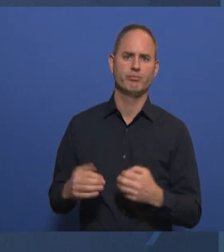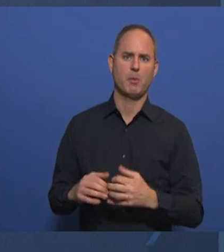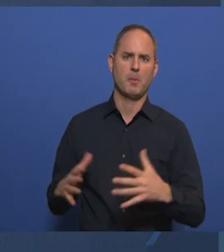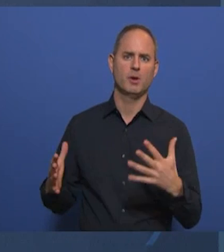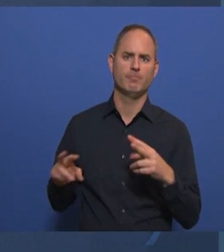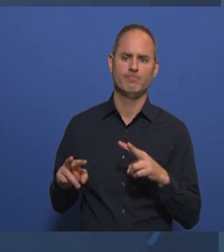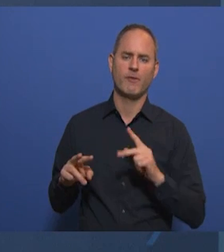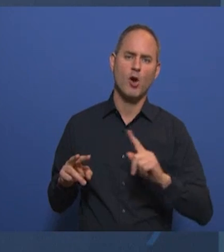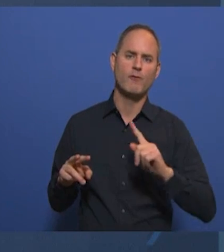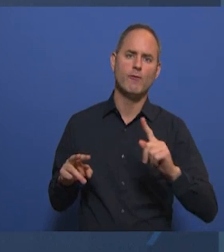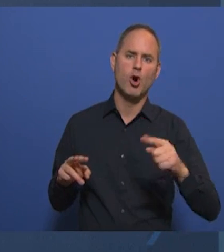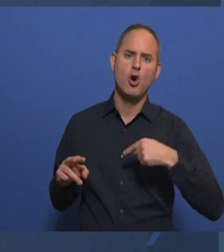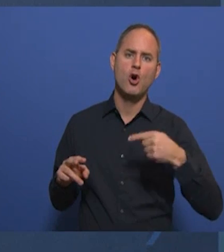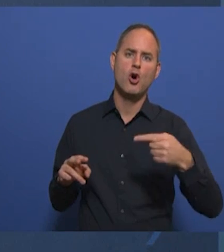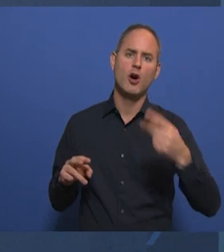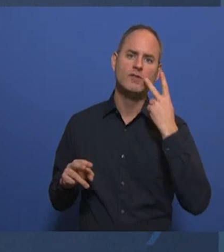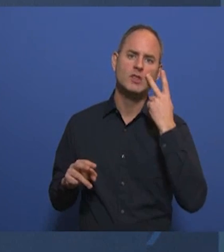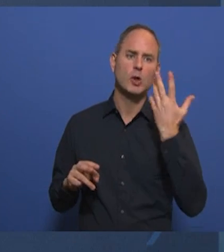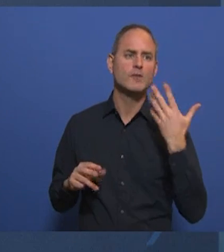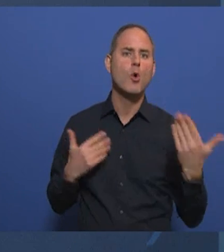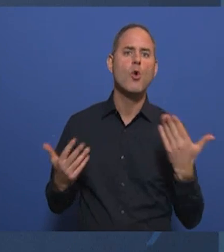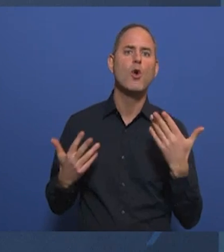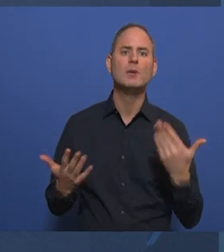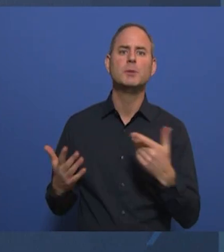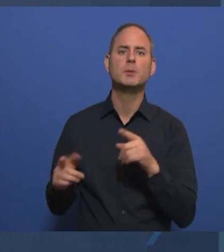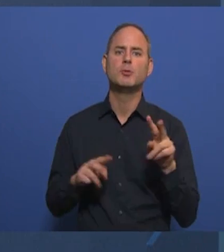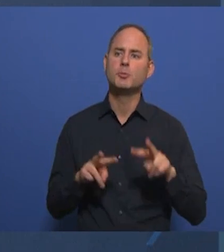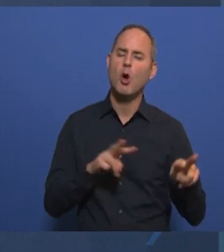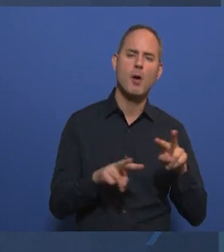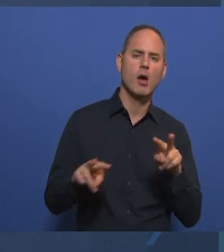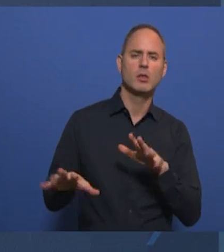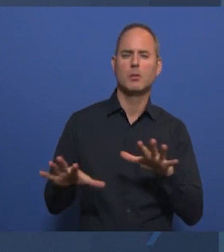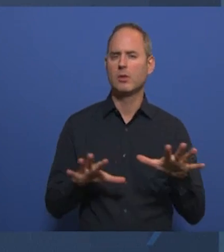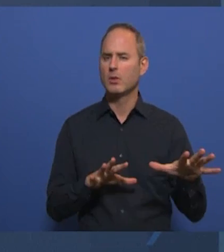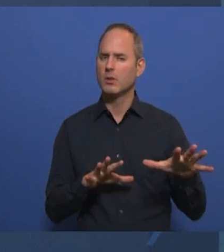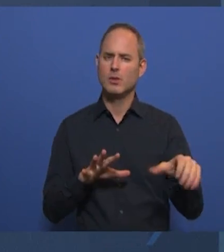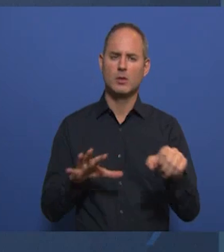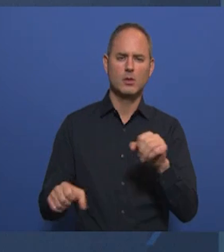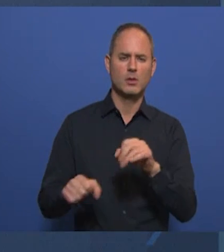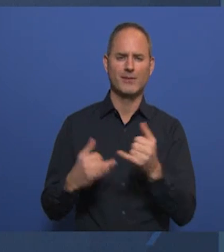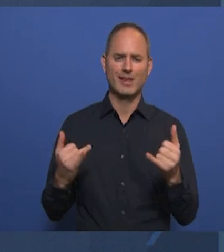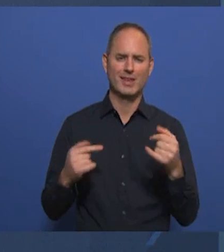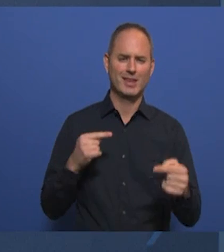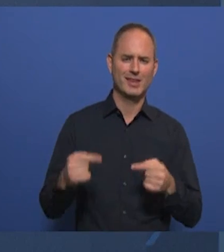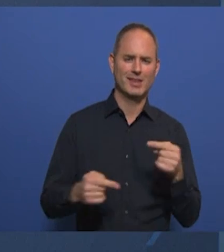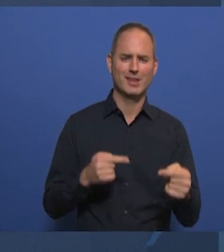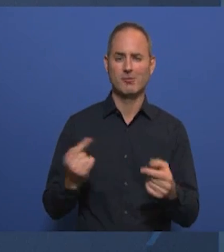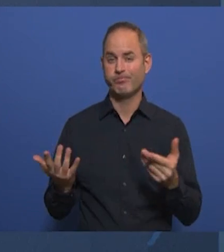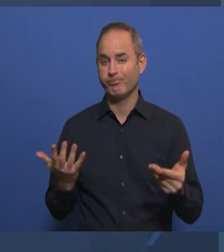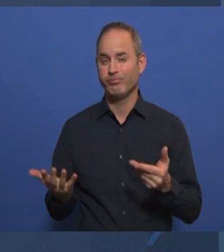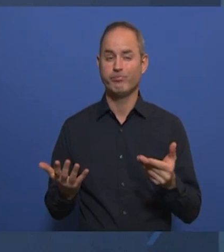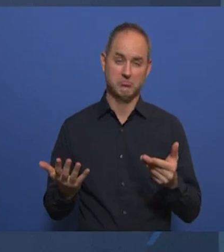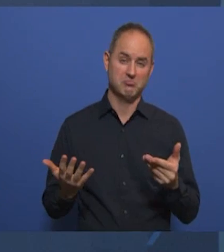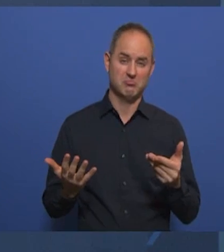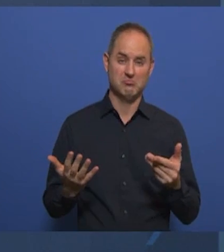genau beobachten und bei Bedarf schnell reagieren. Bund und Länder werden sich in diesem Format spätestens am 16. Februar wieder